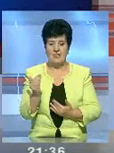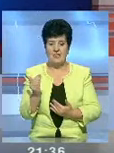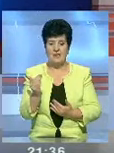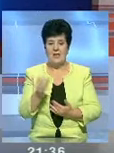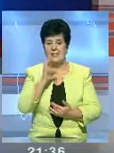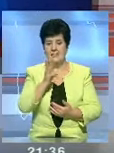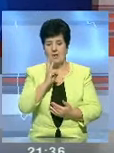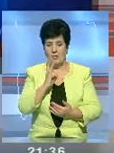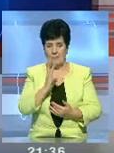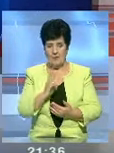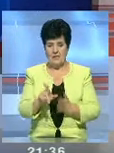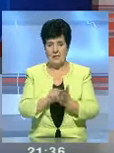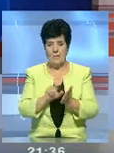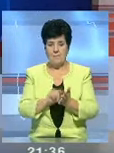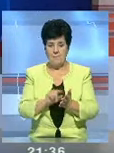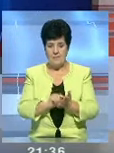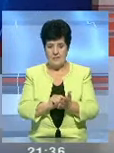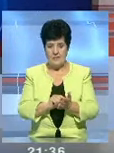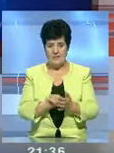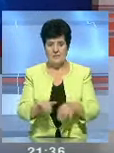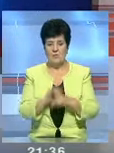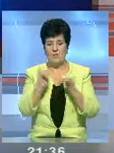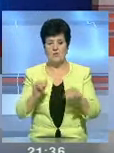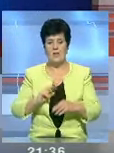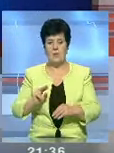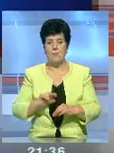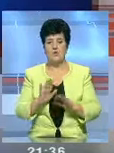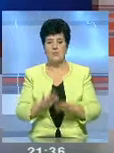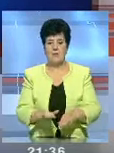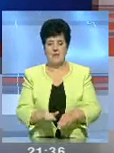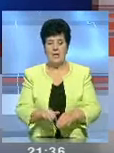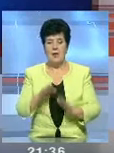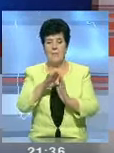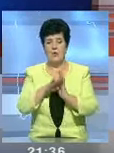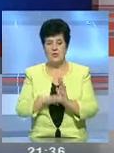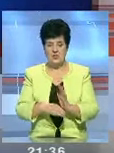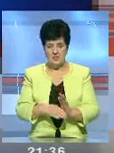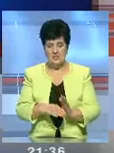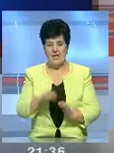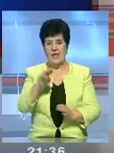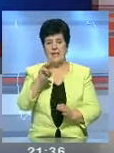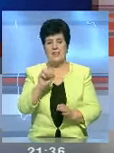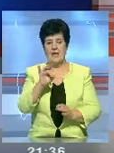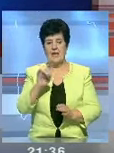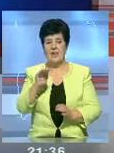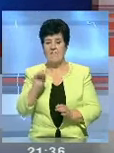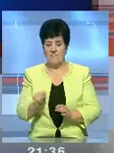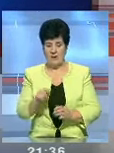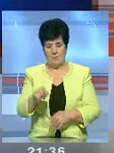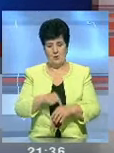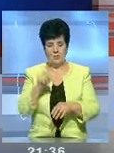зарплат, пенсий, за счет увеличения рабочих мест, за счет понижения тарифов. Вы сразу